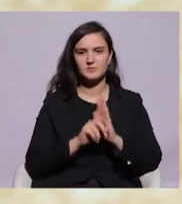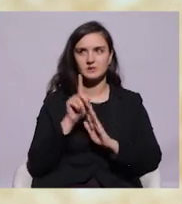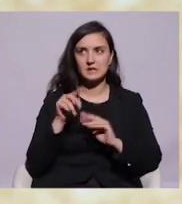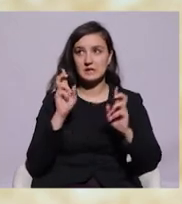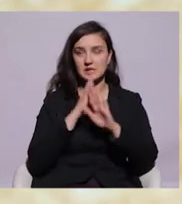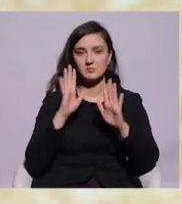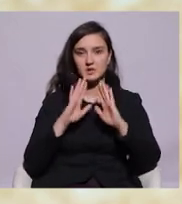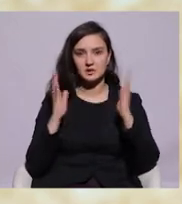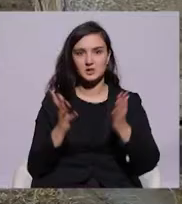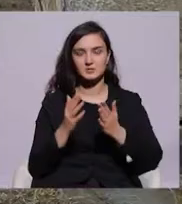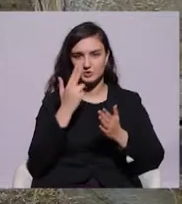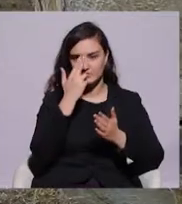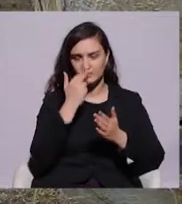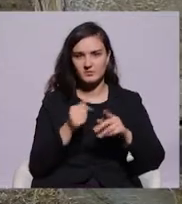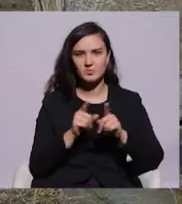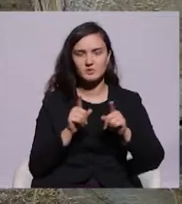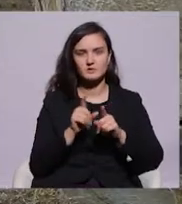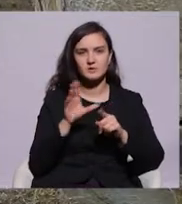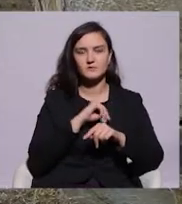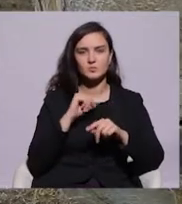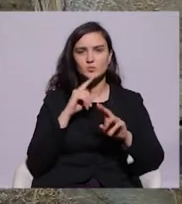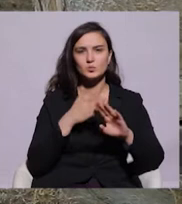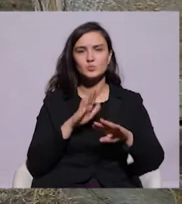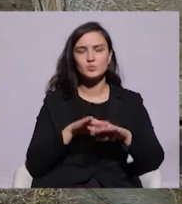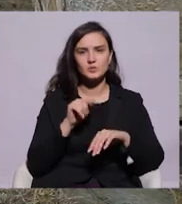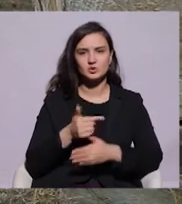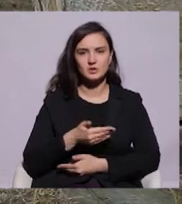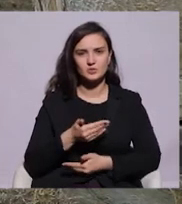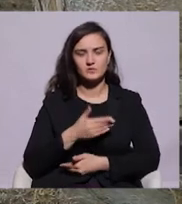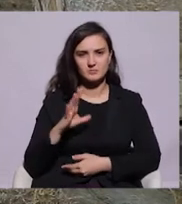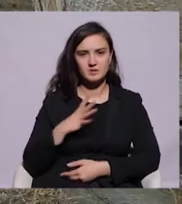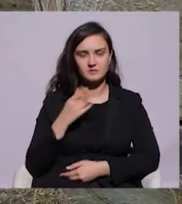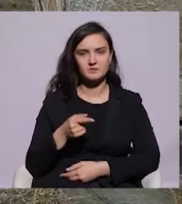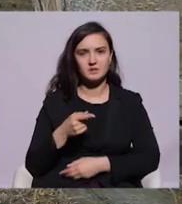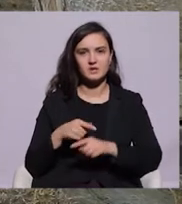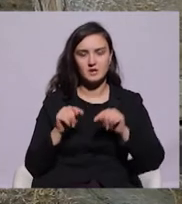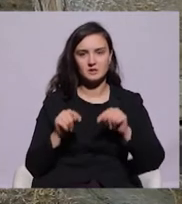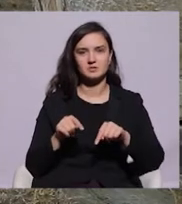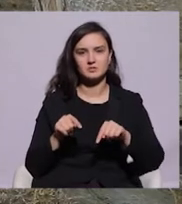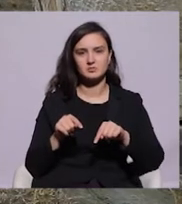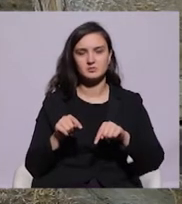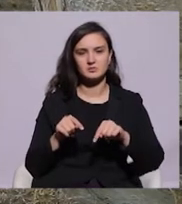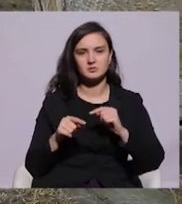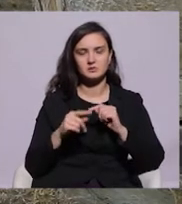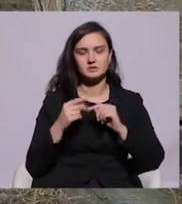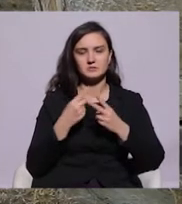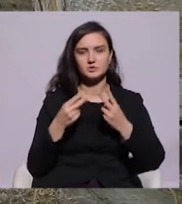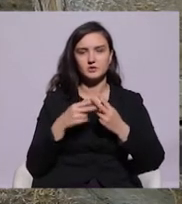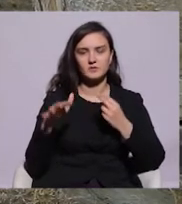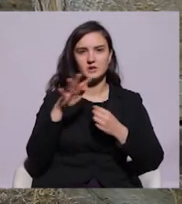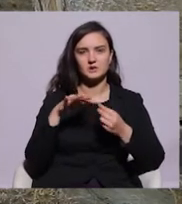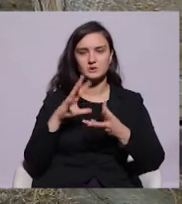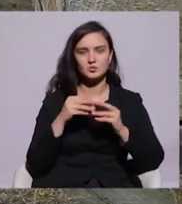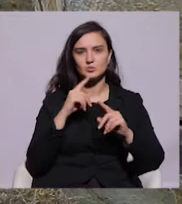თავიდან აქაურ კლიმატთან შეგუება, მიუხედავად იმისა, რომ თვითონაც რთულ კლიმატში არიან ცხოვრები იყვნენ. აქ